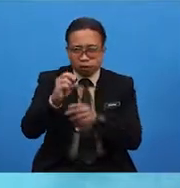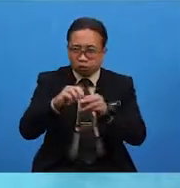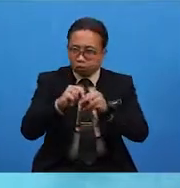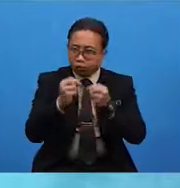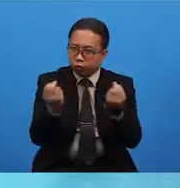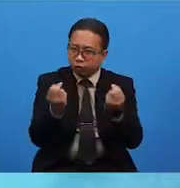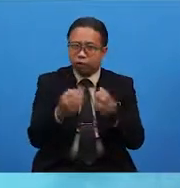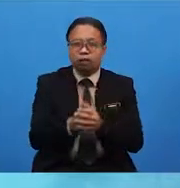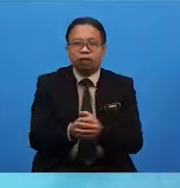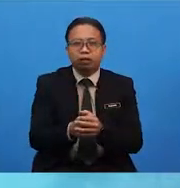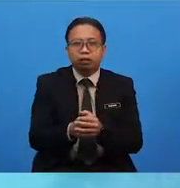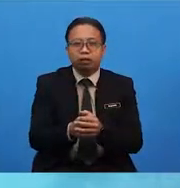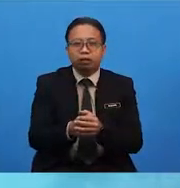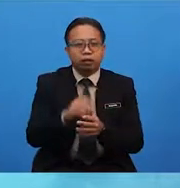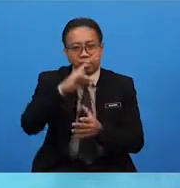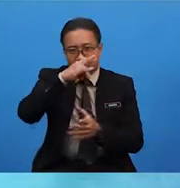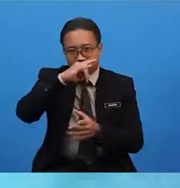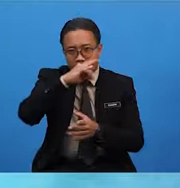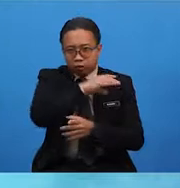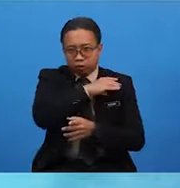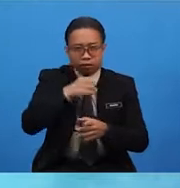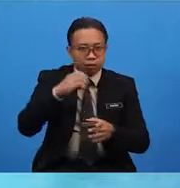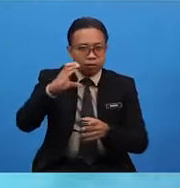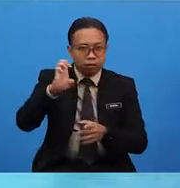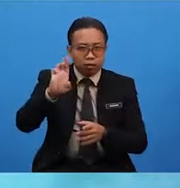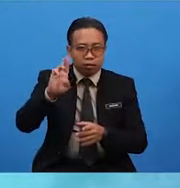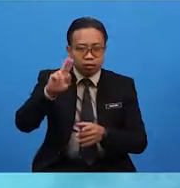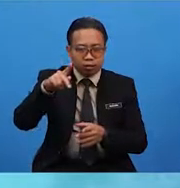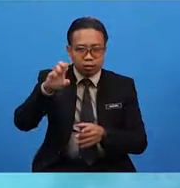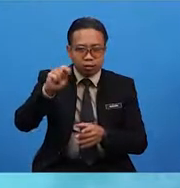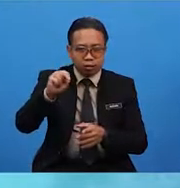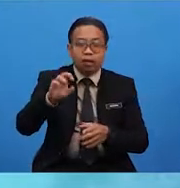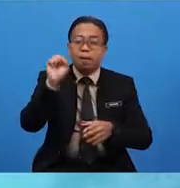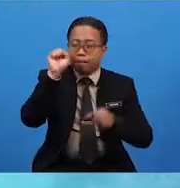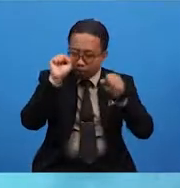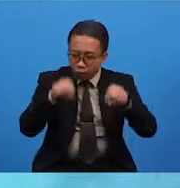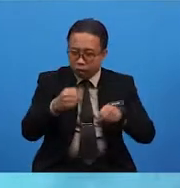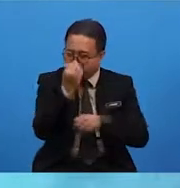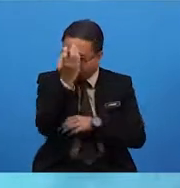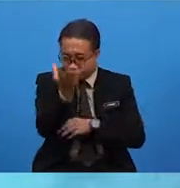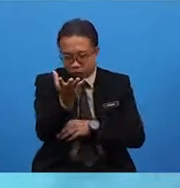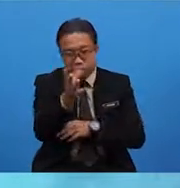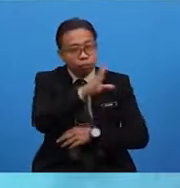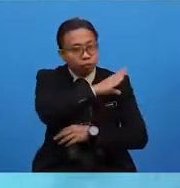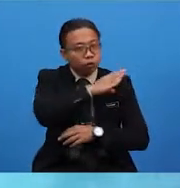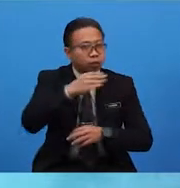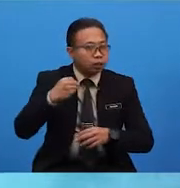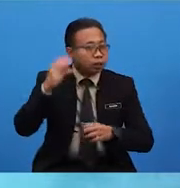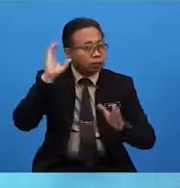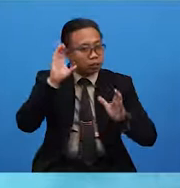dan ilustrasi cerpen ilustrasi ini dapat menyampaikan maklumat dan juga